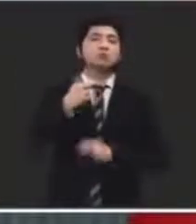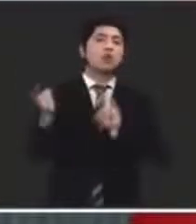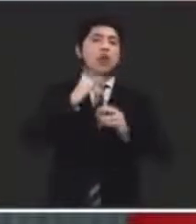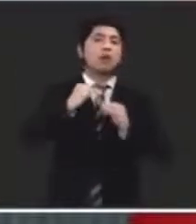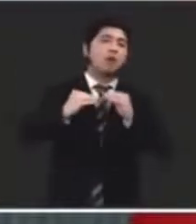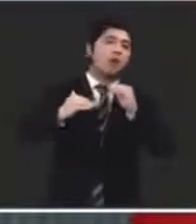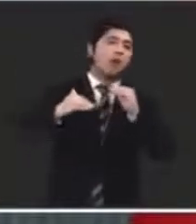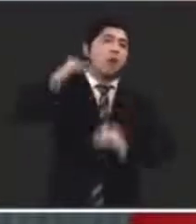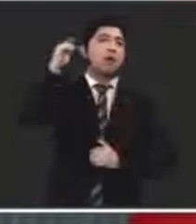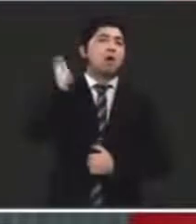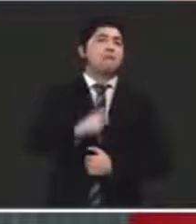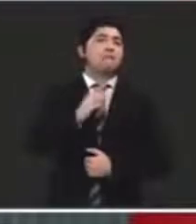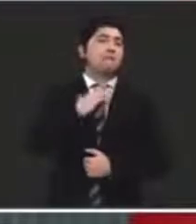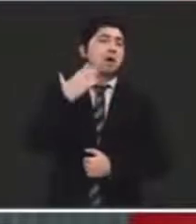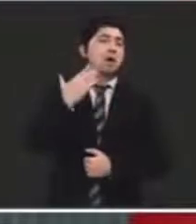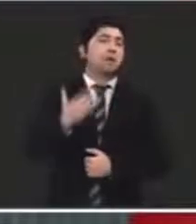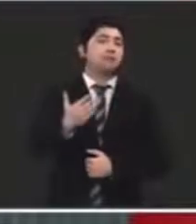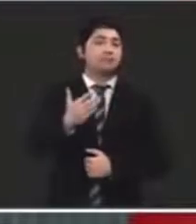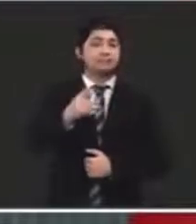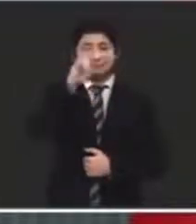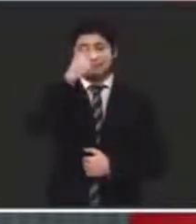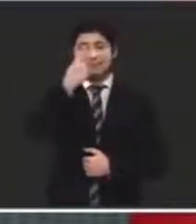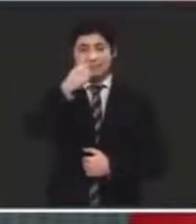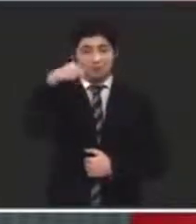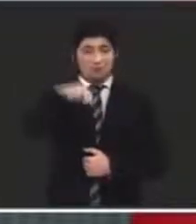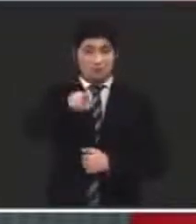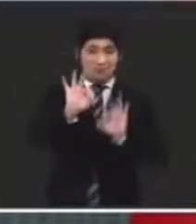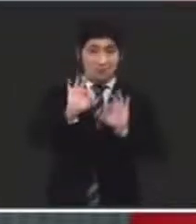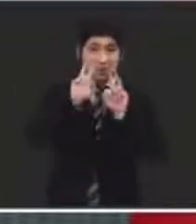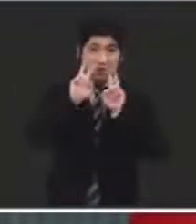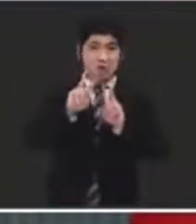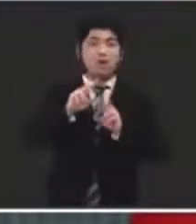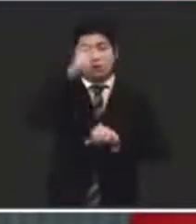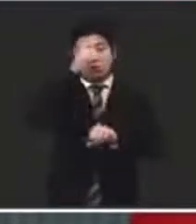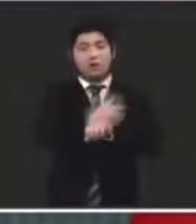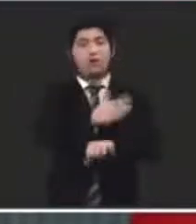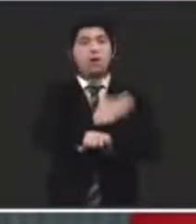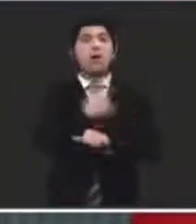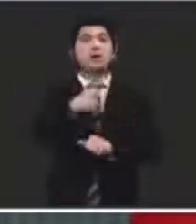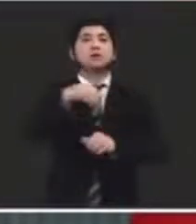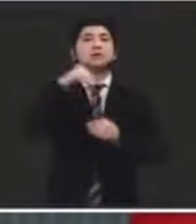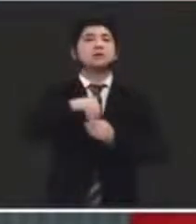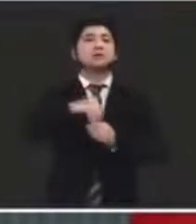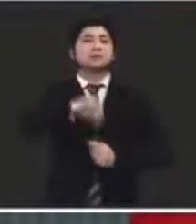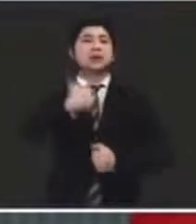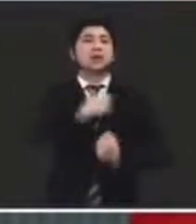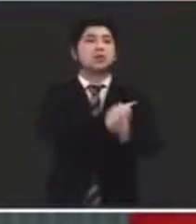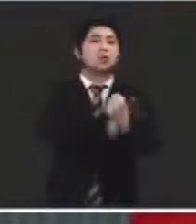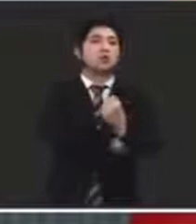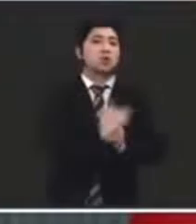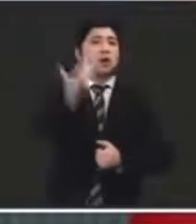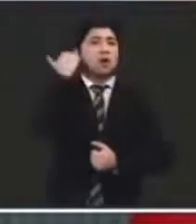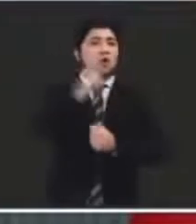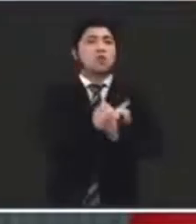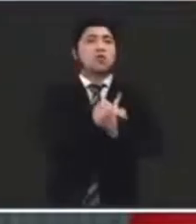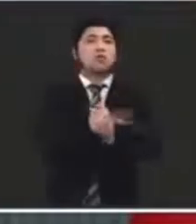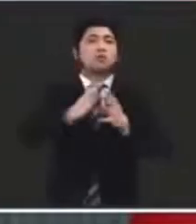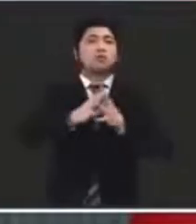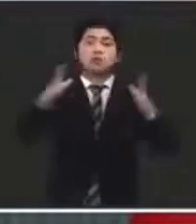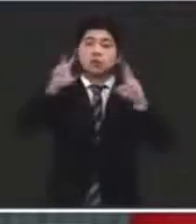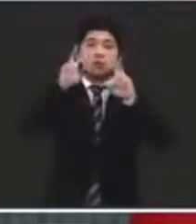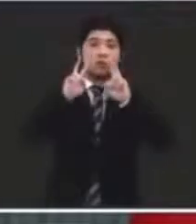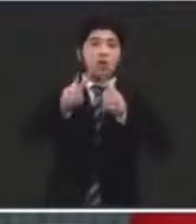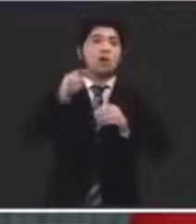yükseltiyor Sadece bu bile Ülkemizin potansiyelinin ve gücünün büyüklüğünü